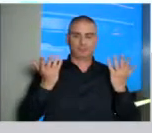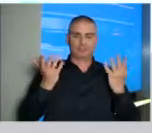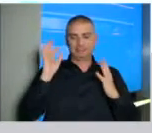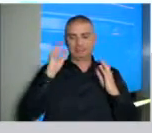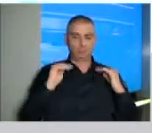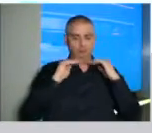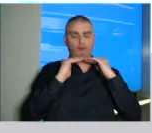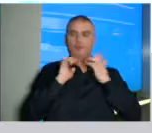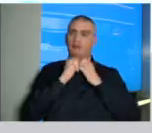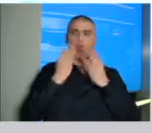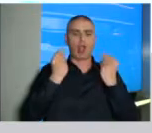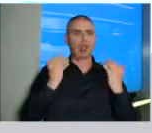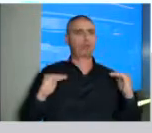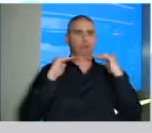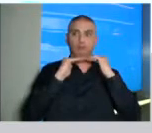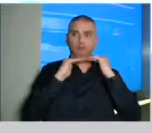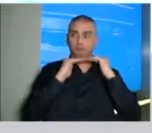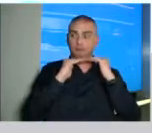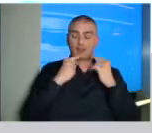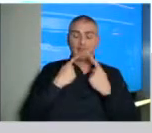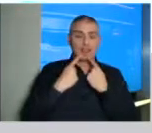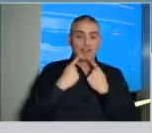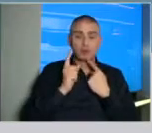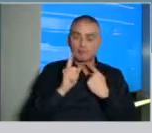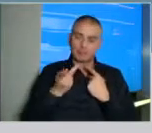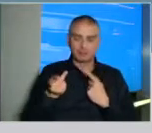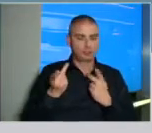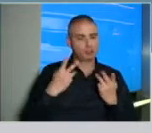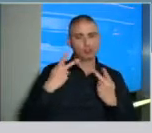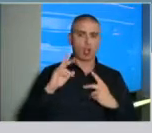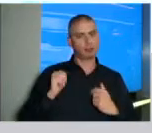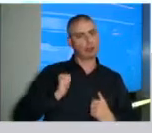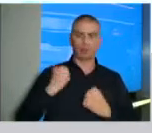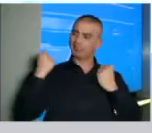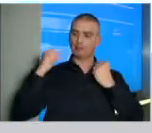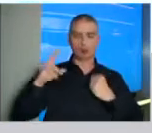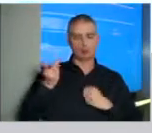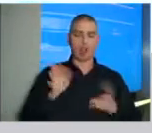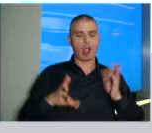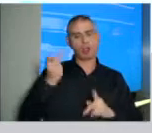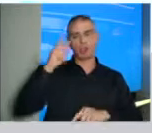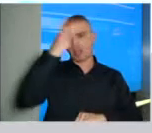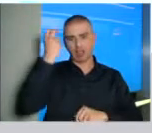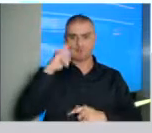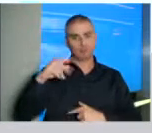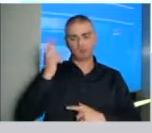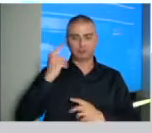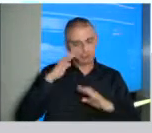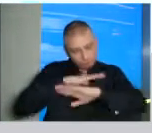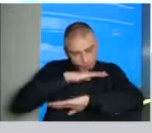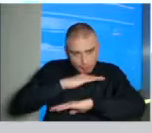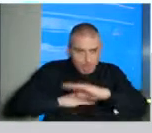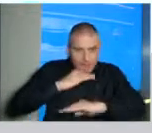סיכויים שווים או איכויות שוות, והדיון הוא מי מהם יותר חייל גיבור, מי מהם הרג יותר ערבים, מי מהם יותר שכב